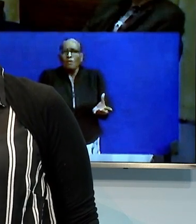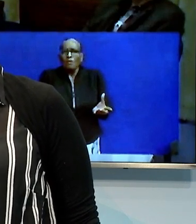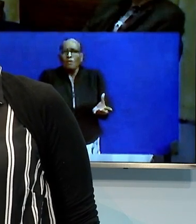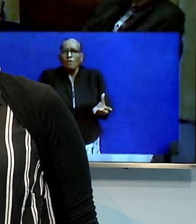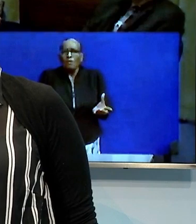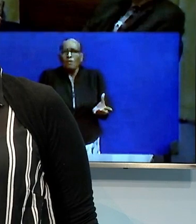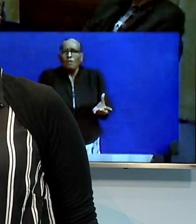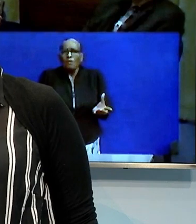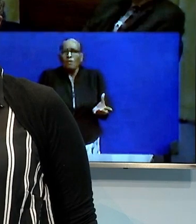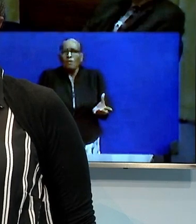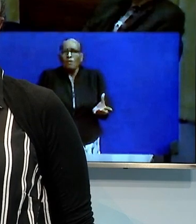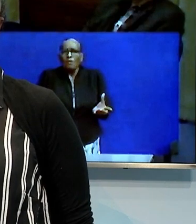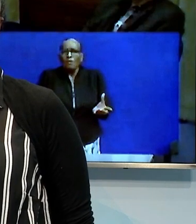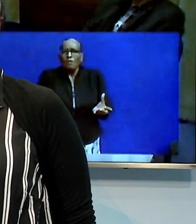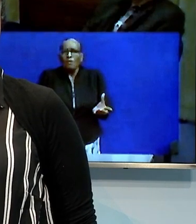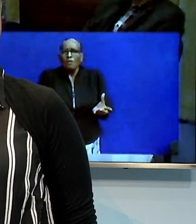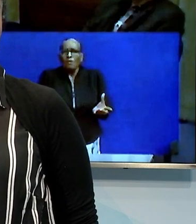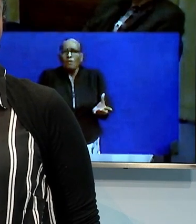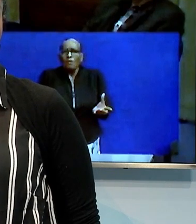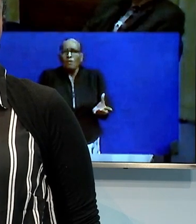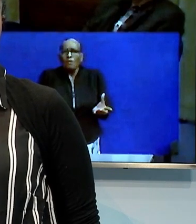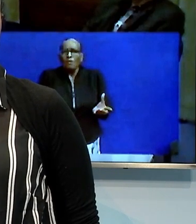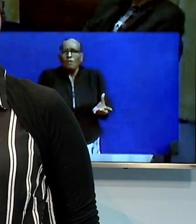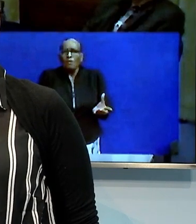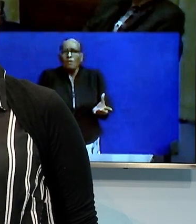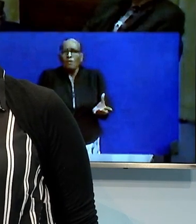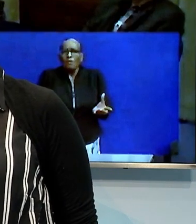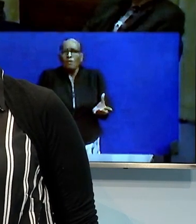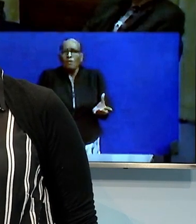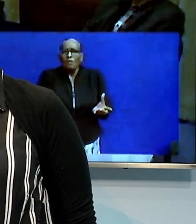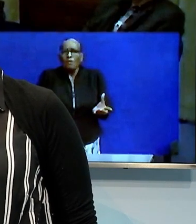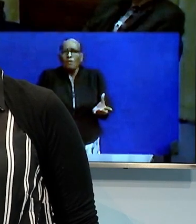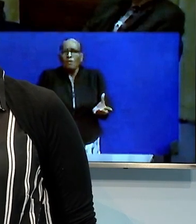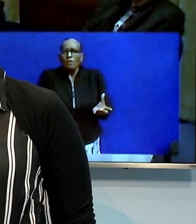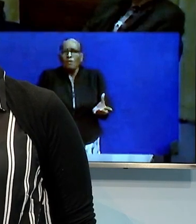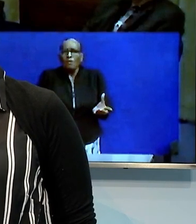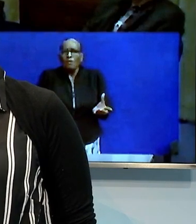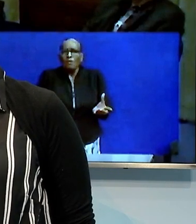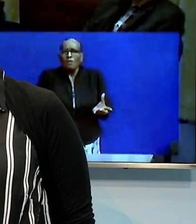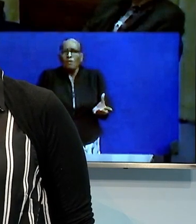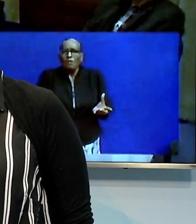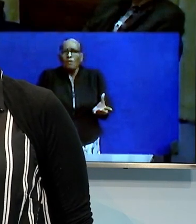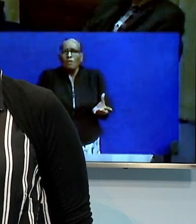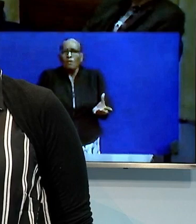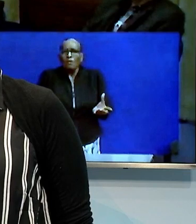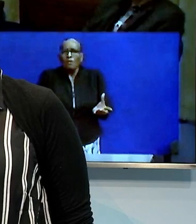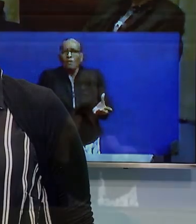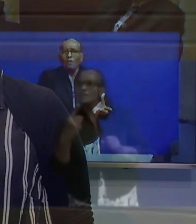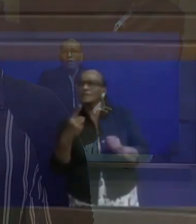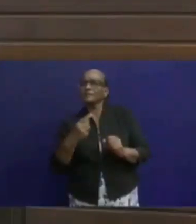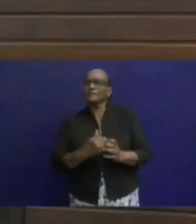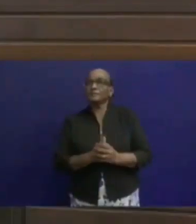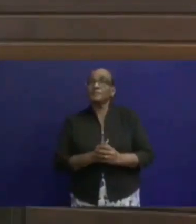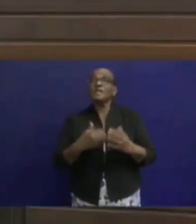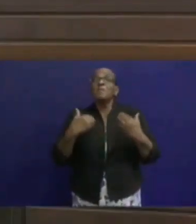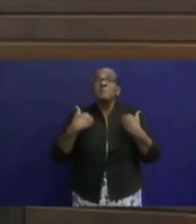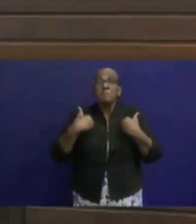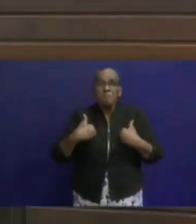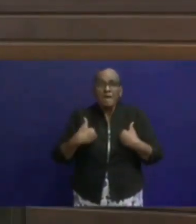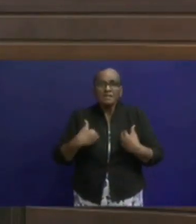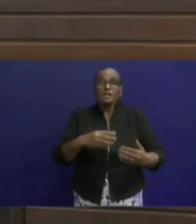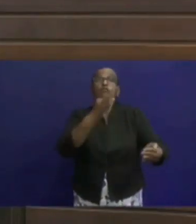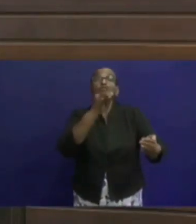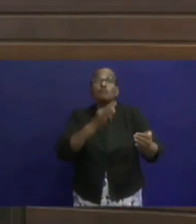blijven. Ze liet ook weten dat in de quarantainewet een gevangenisstraf een van de sancties is. Mensen